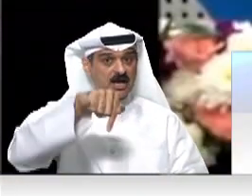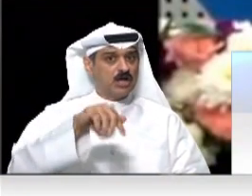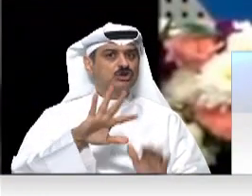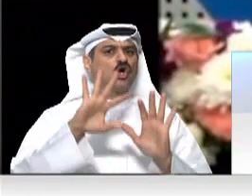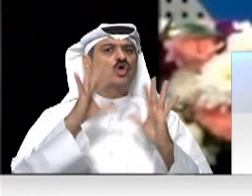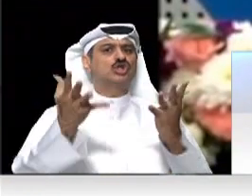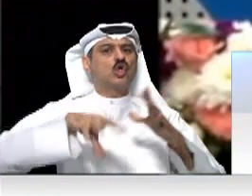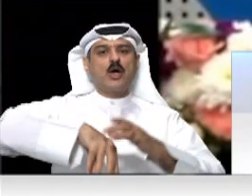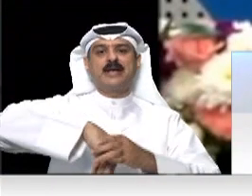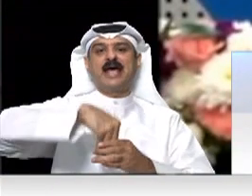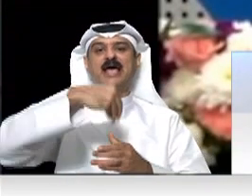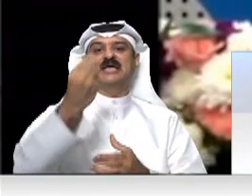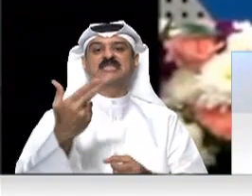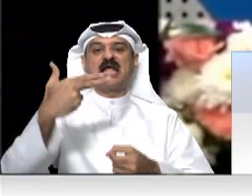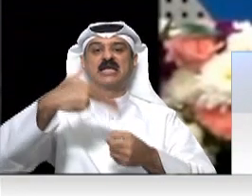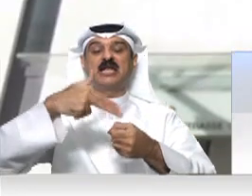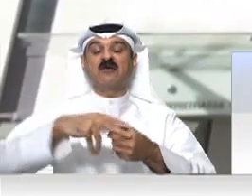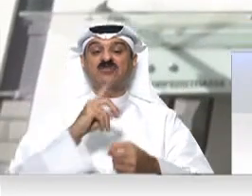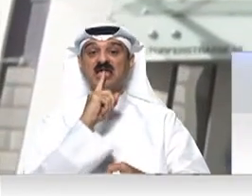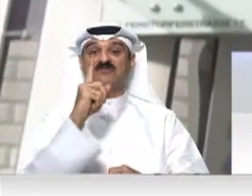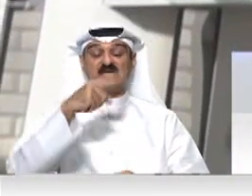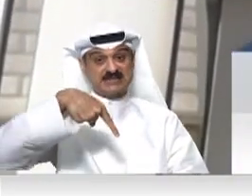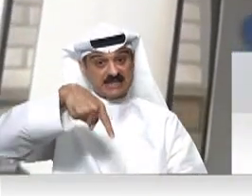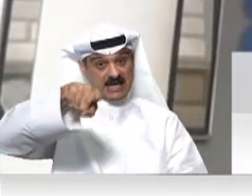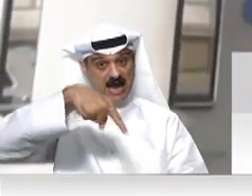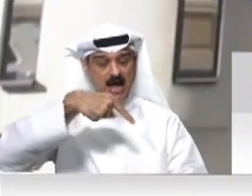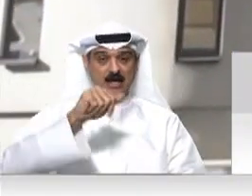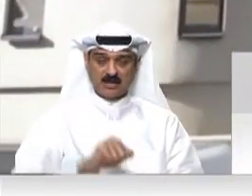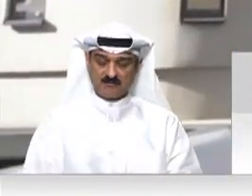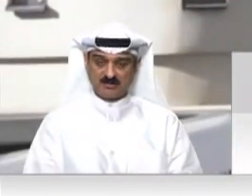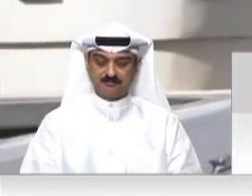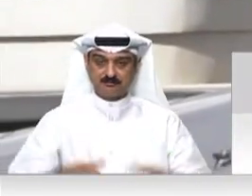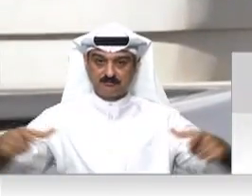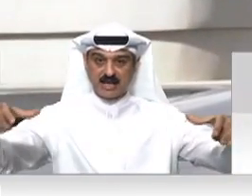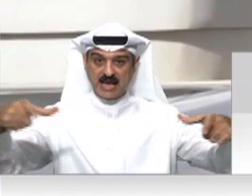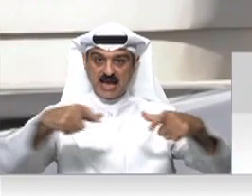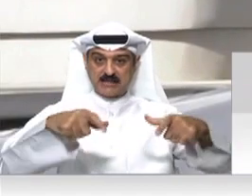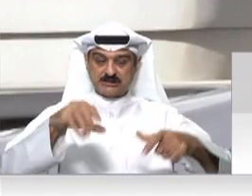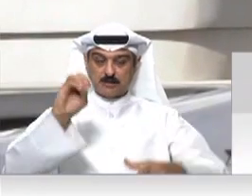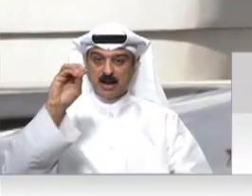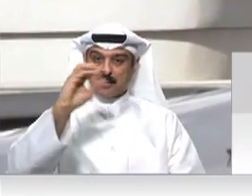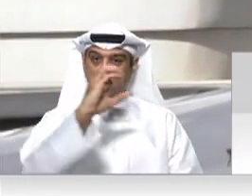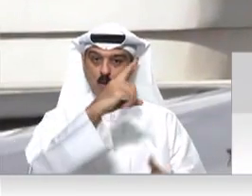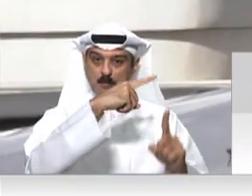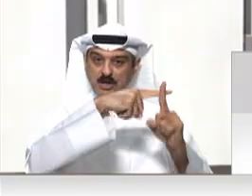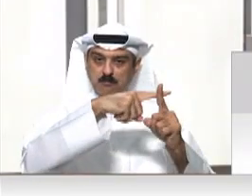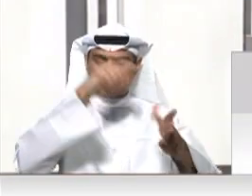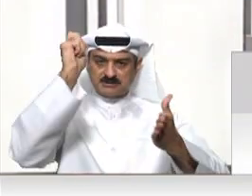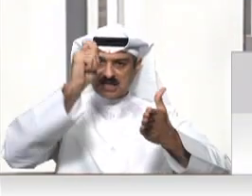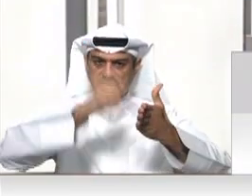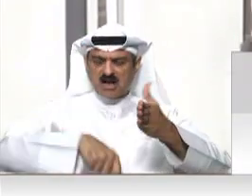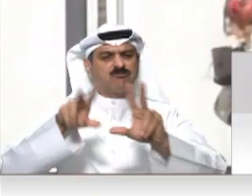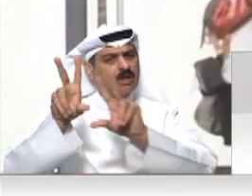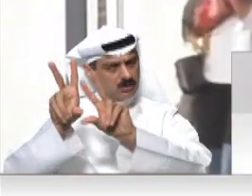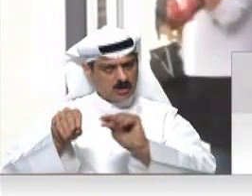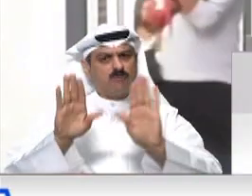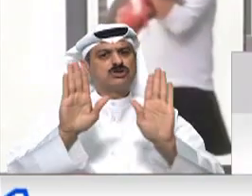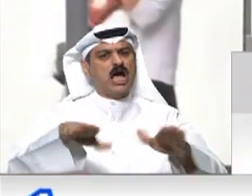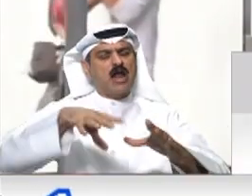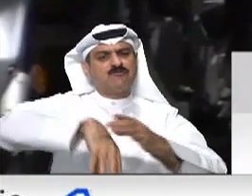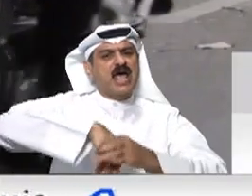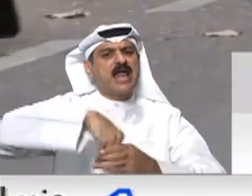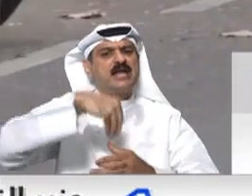معدلات الإنتاج خلال العام القادم. الاجتماع الوزاري لتحالف أوبك بلس قرر الإبقاء على معدلات خفض